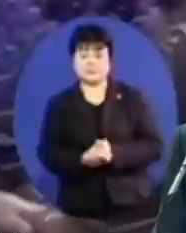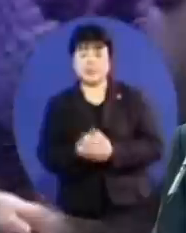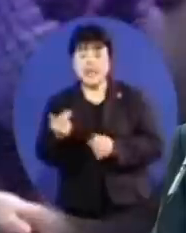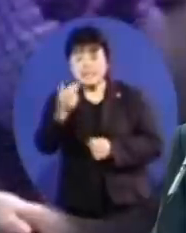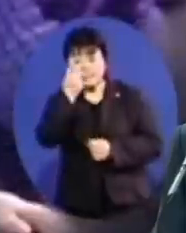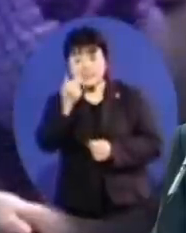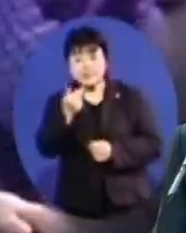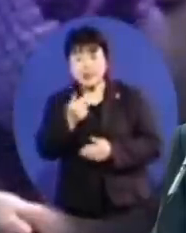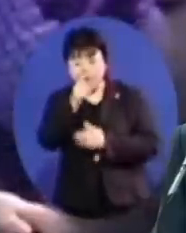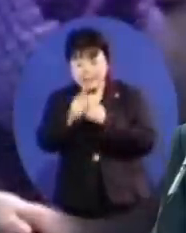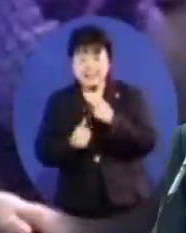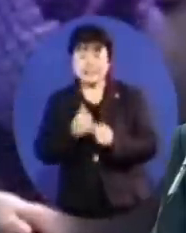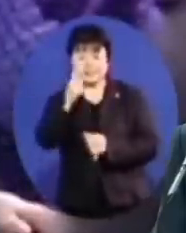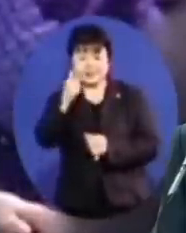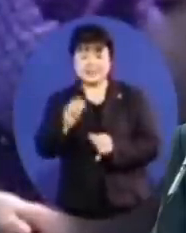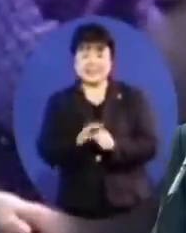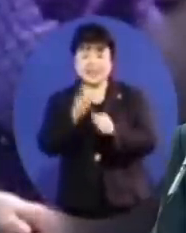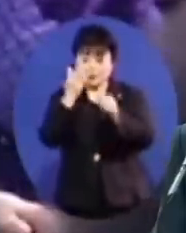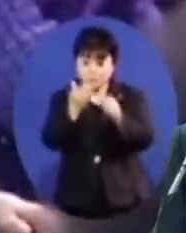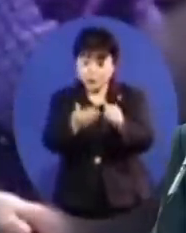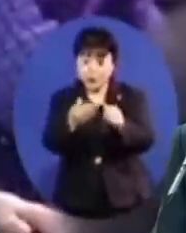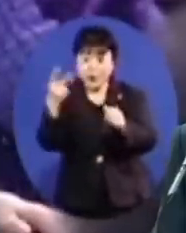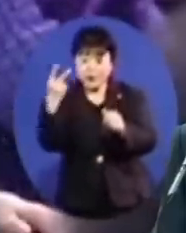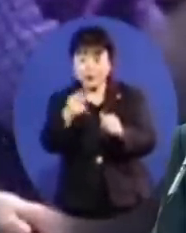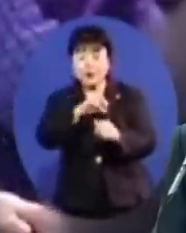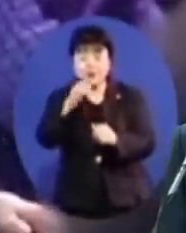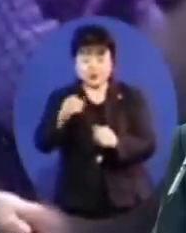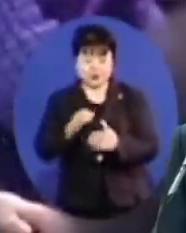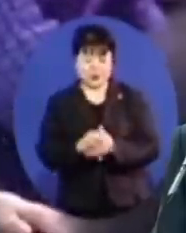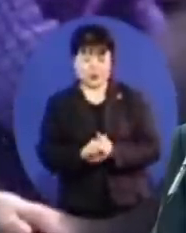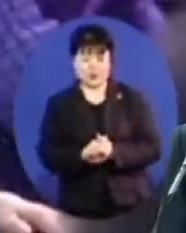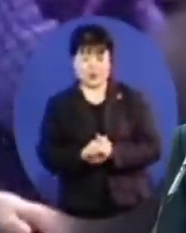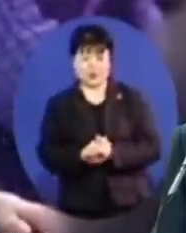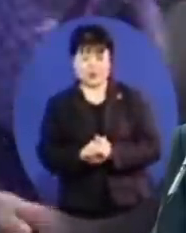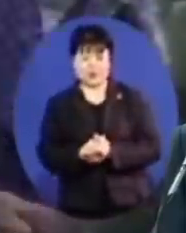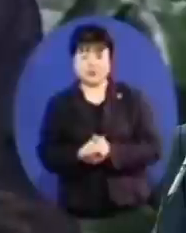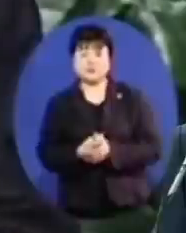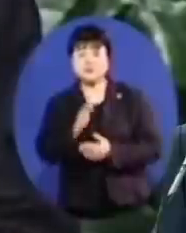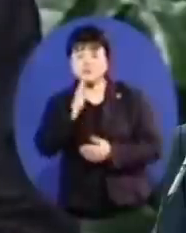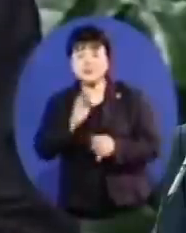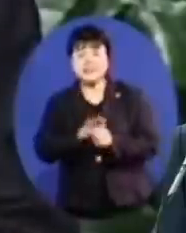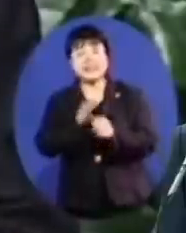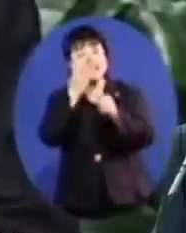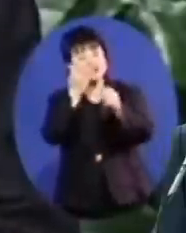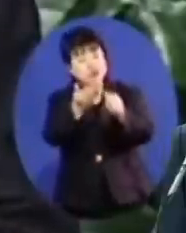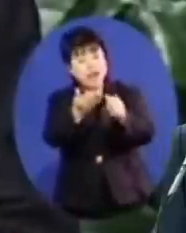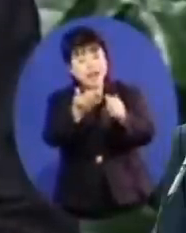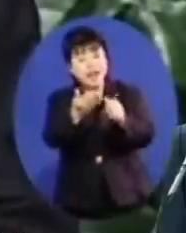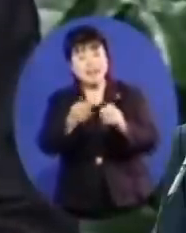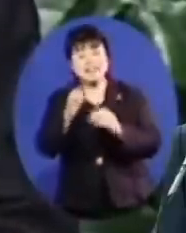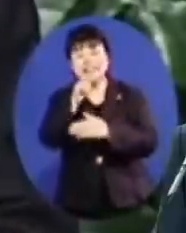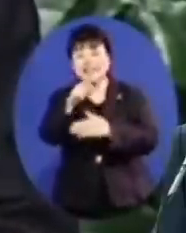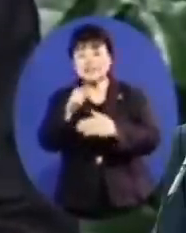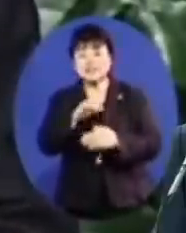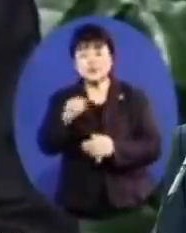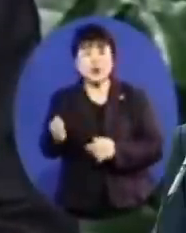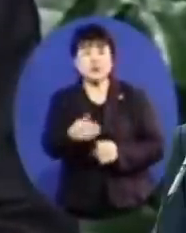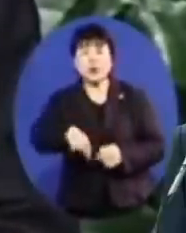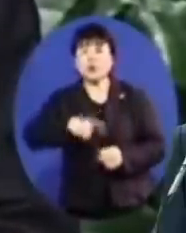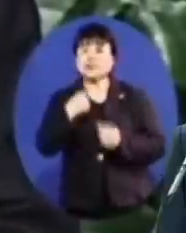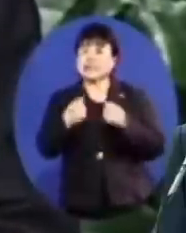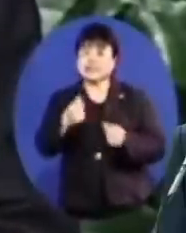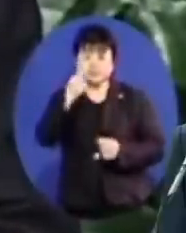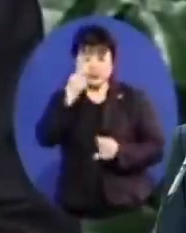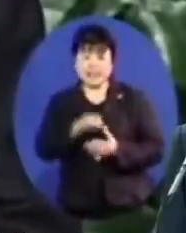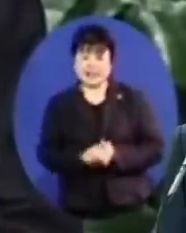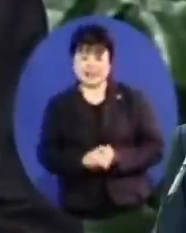생명을 다하여 하나님을 사랑하되 또한 내 이웃도 내 몸처럼 사랑하라는 것입니다. 우리가 이 세상에 이웃 없이 내 혼자 못 살지